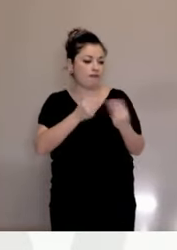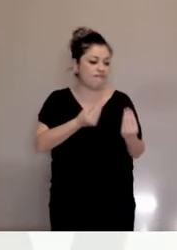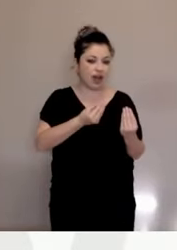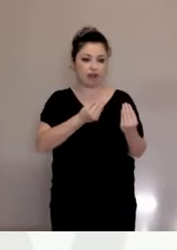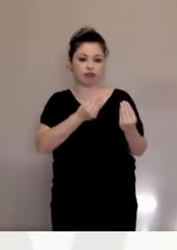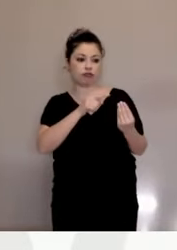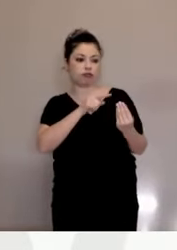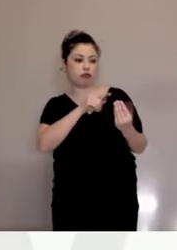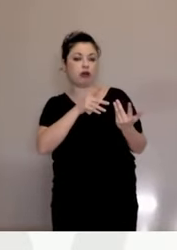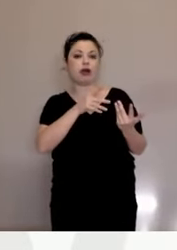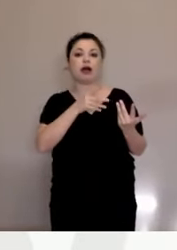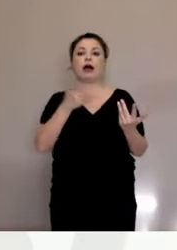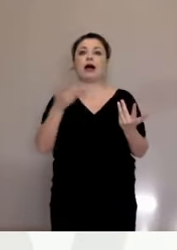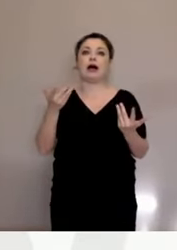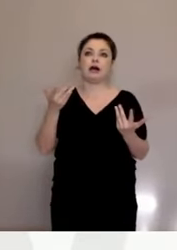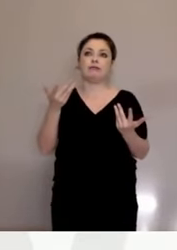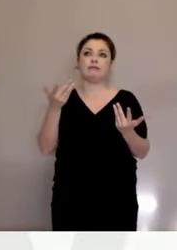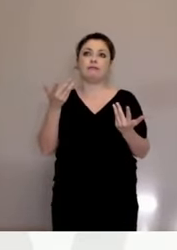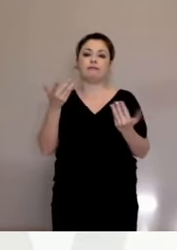Allora,